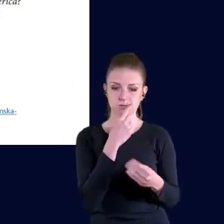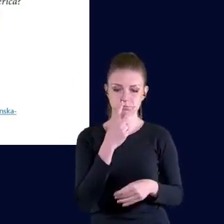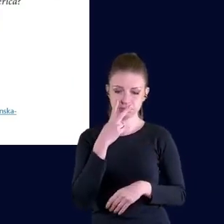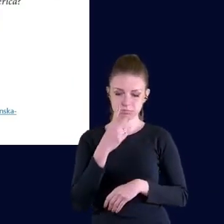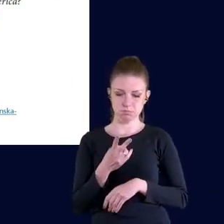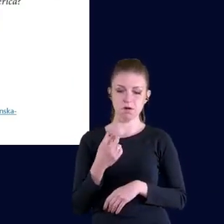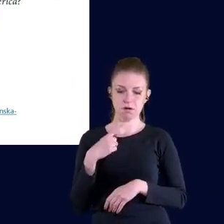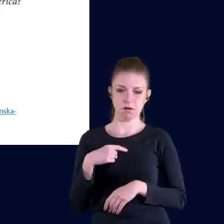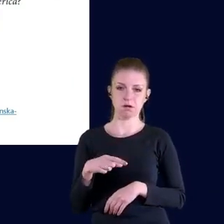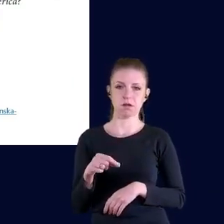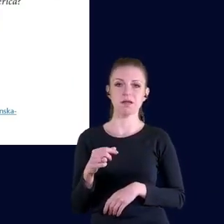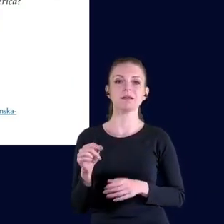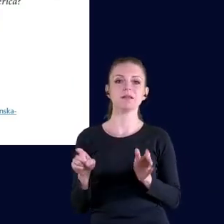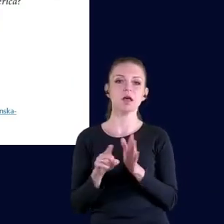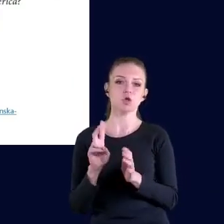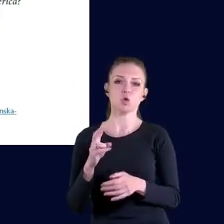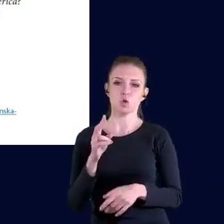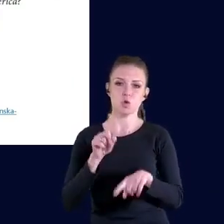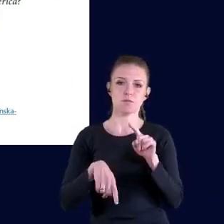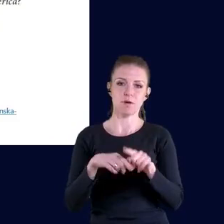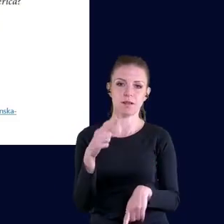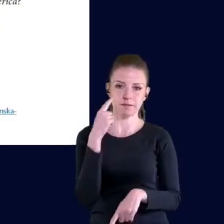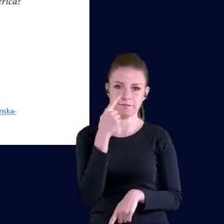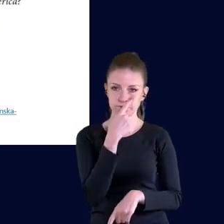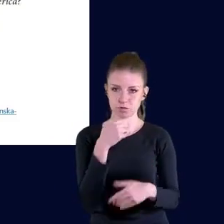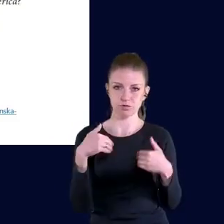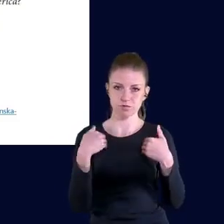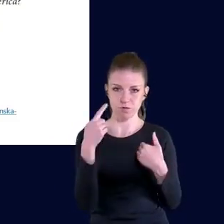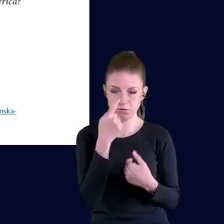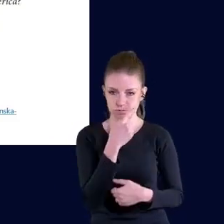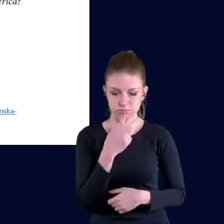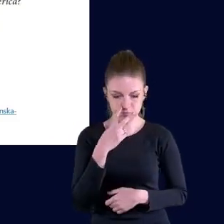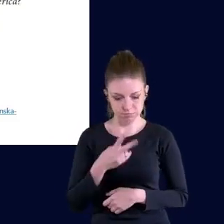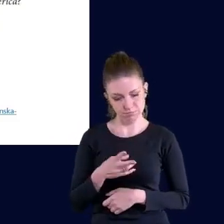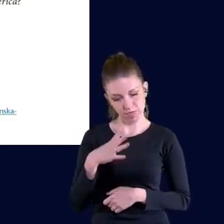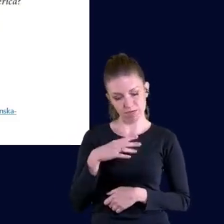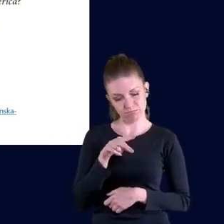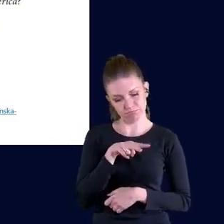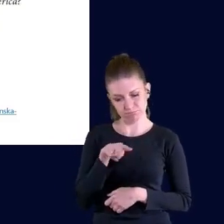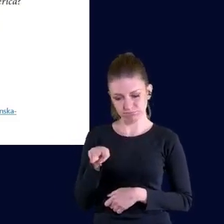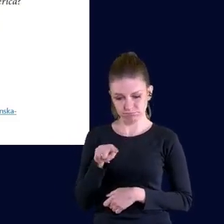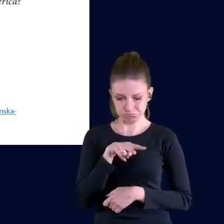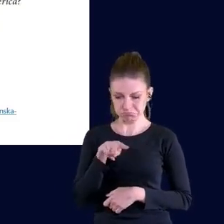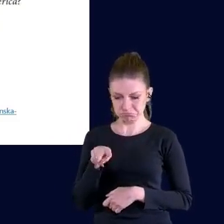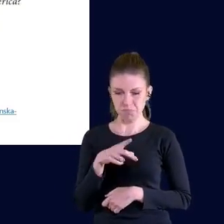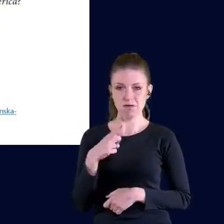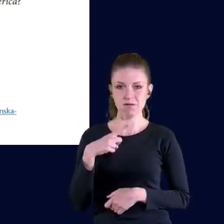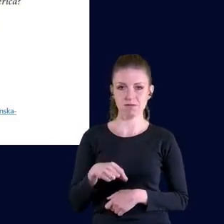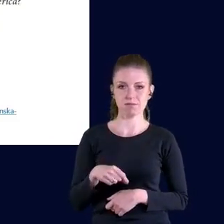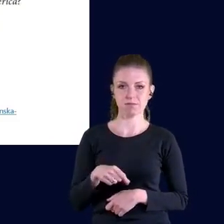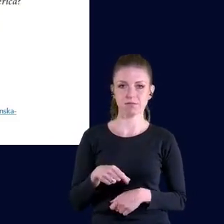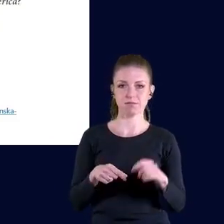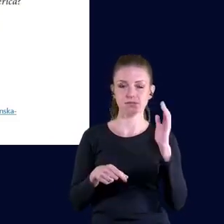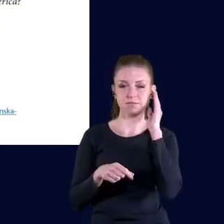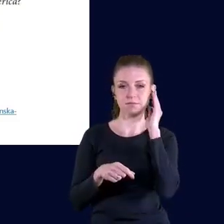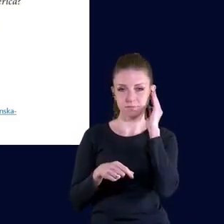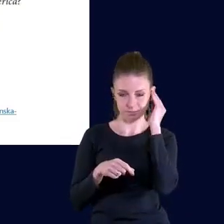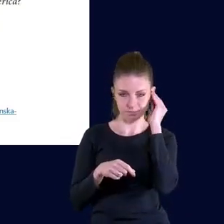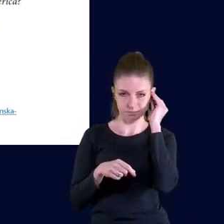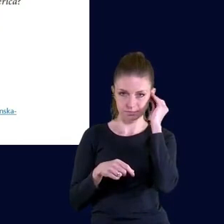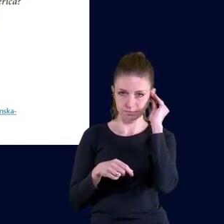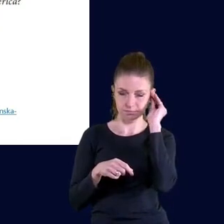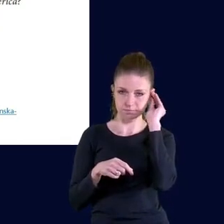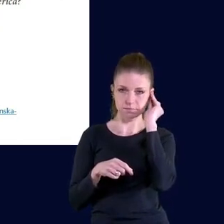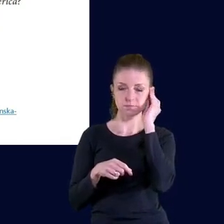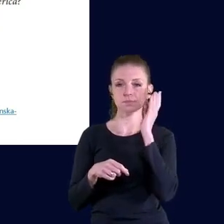wyglądało żeby dla osoby widzącej było łatwe do odczytania do zrozumienia natomiast Tak jak wspominałam